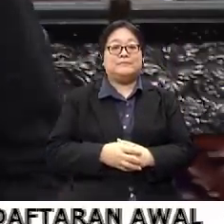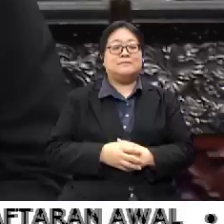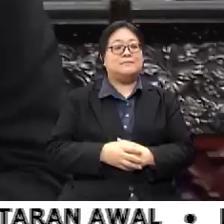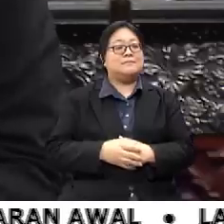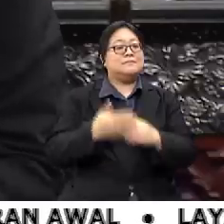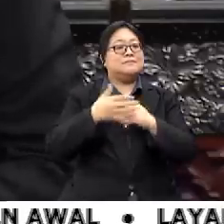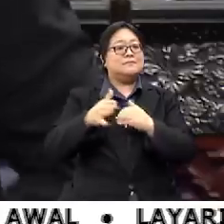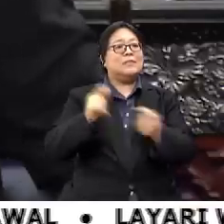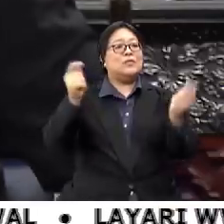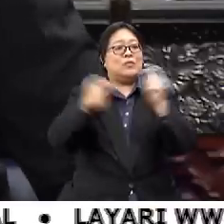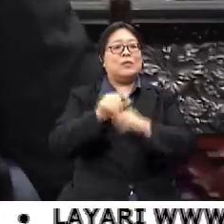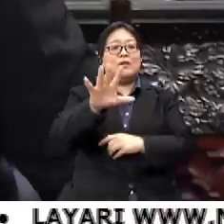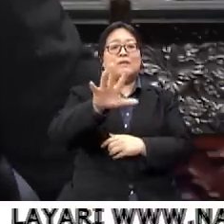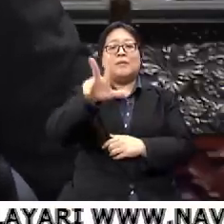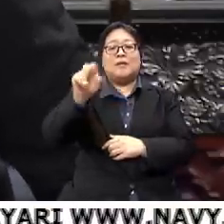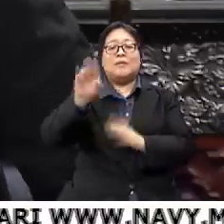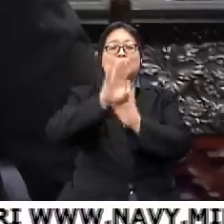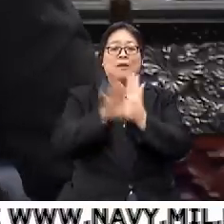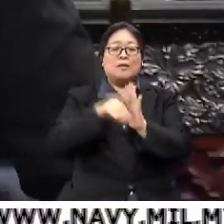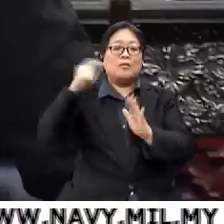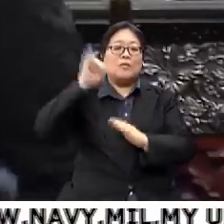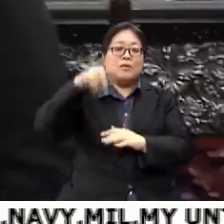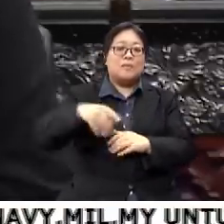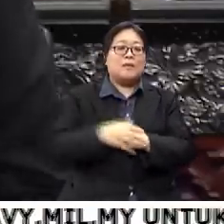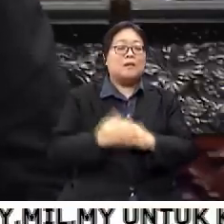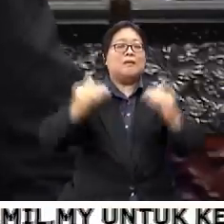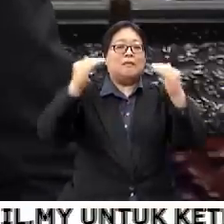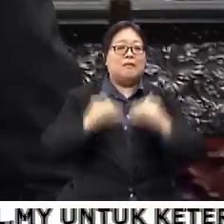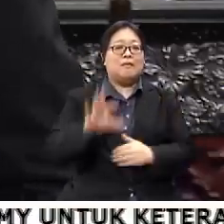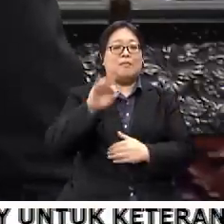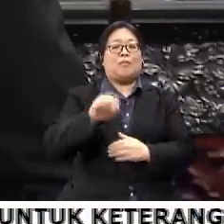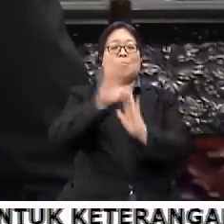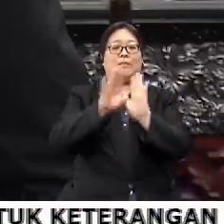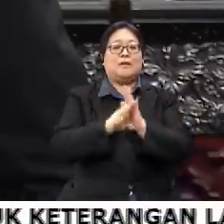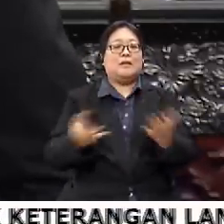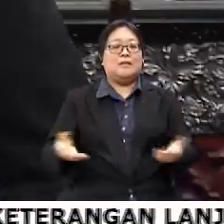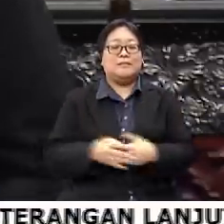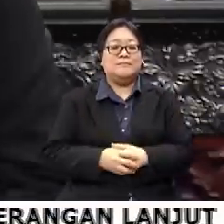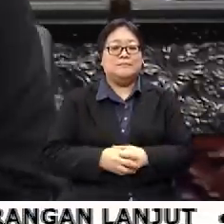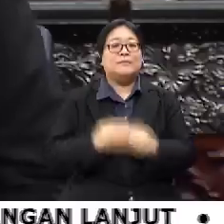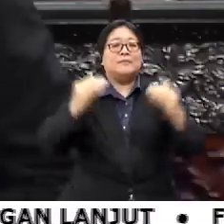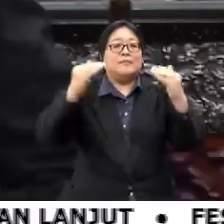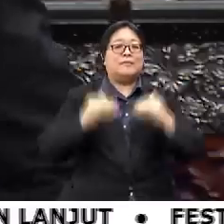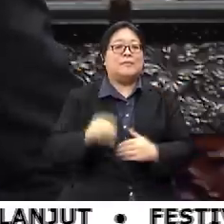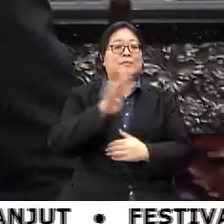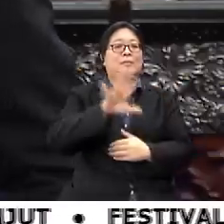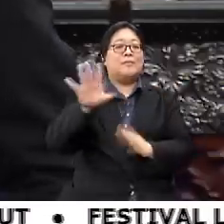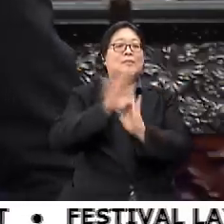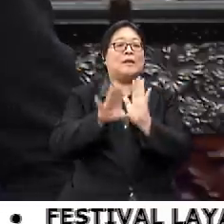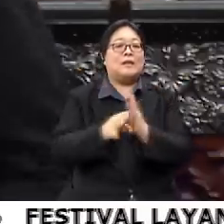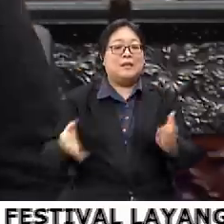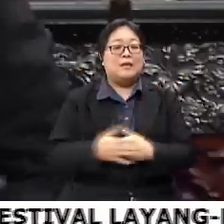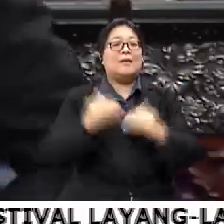Lepas itu dah tukar 530 bilion Tuan Ketua. Lepas itu 90 bilion. Lepas itu 45